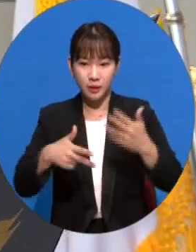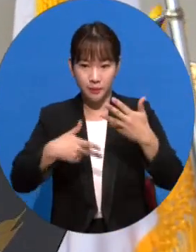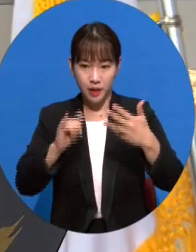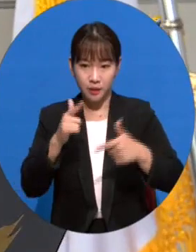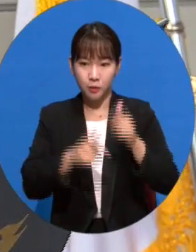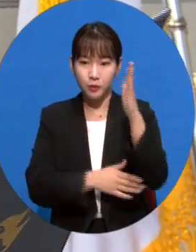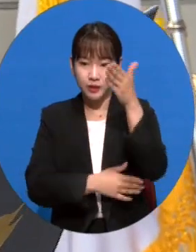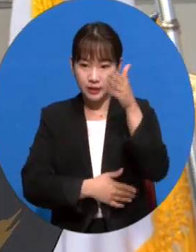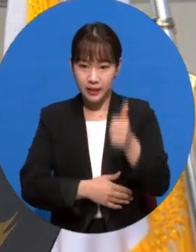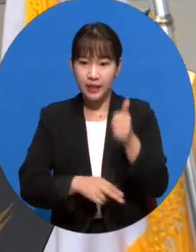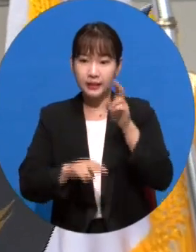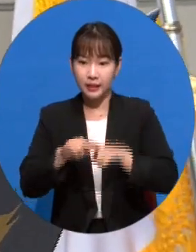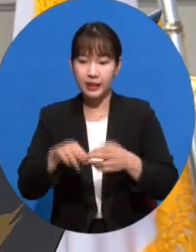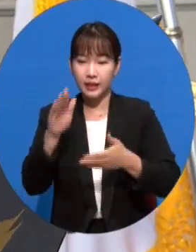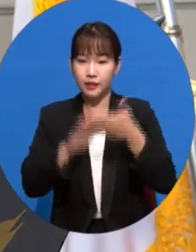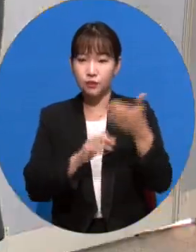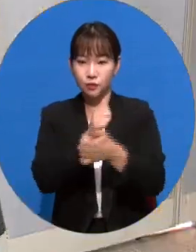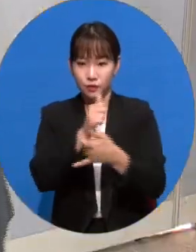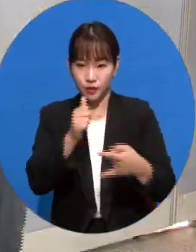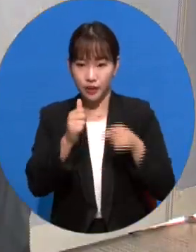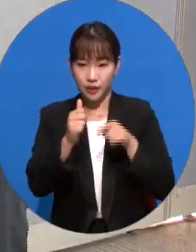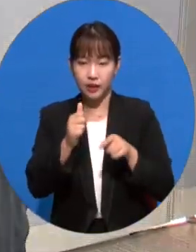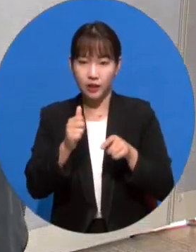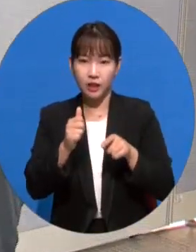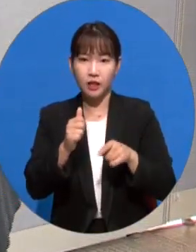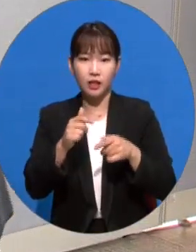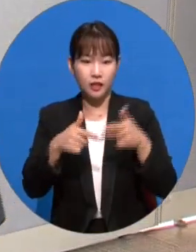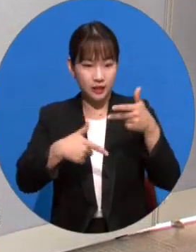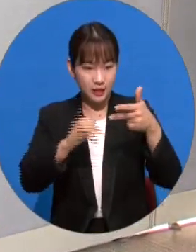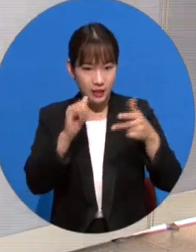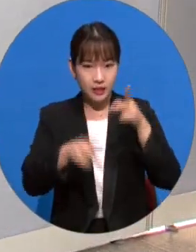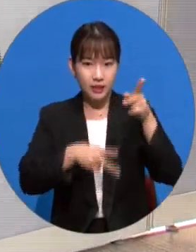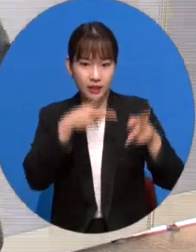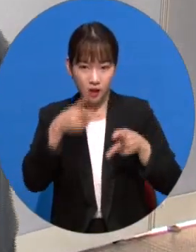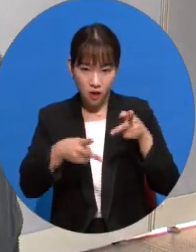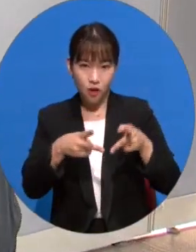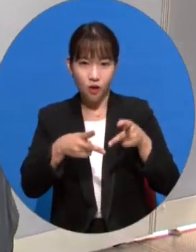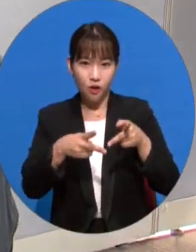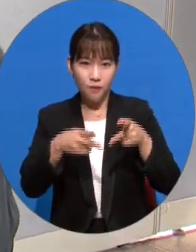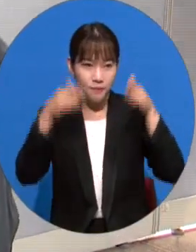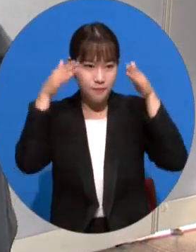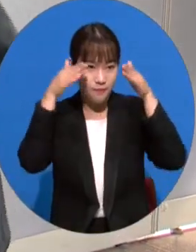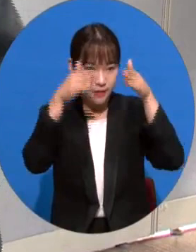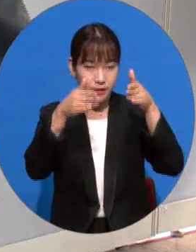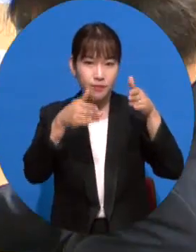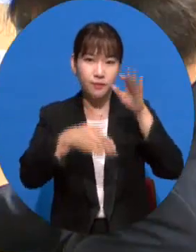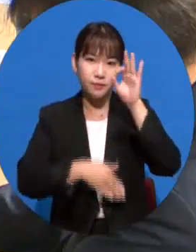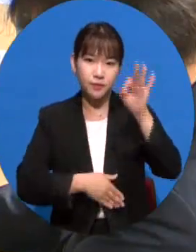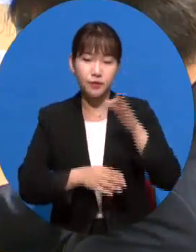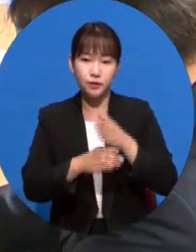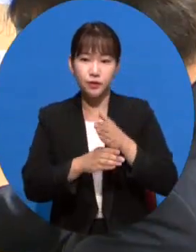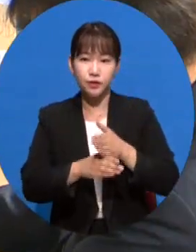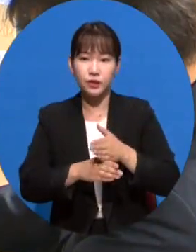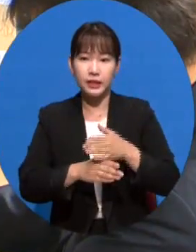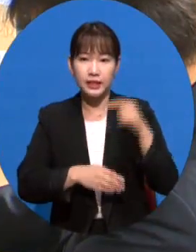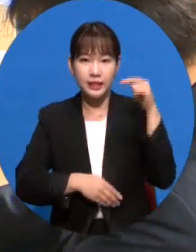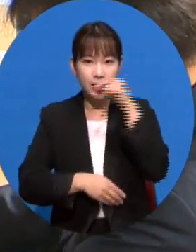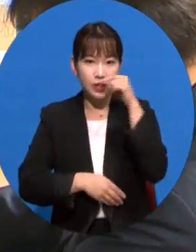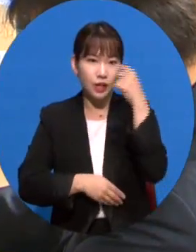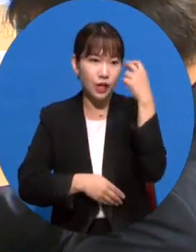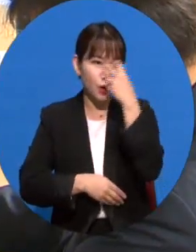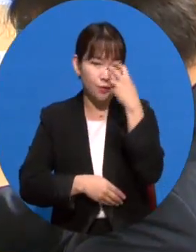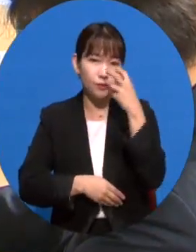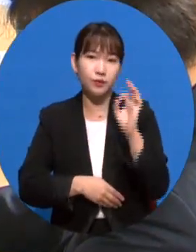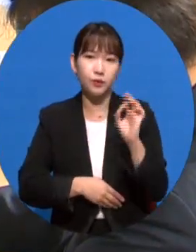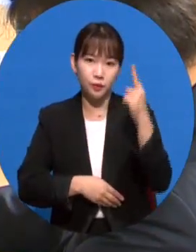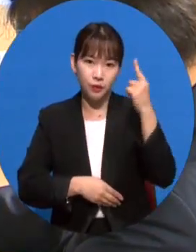8기 목포시장직 인수위원회는 민선 7기 사업들을 정조준하고 있습니다. 철저한 검증을